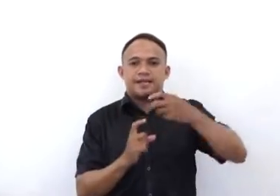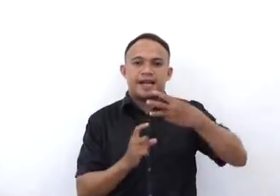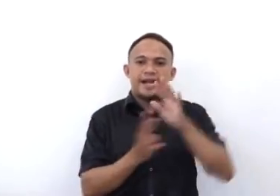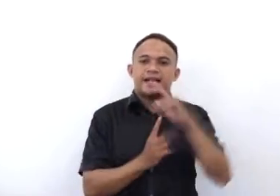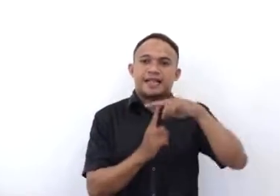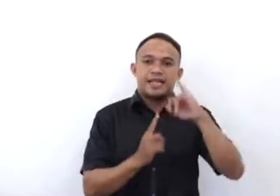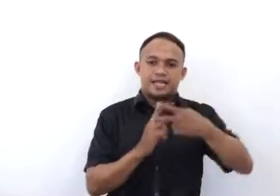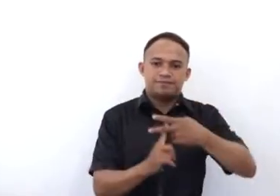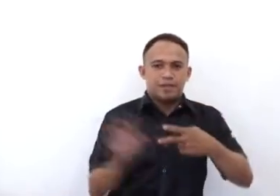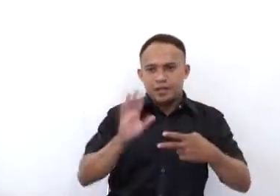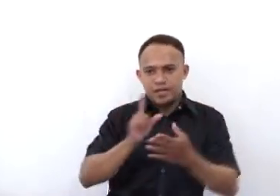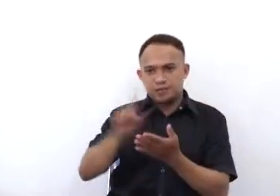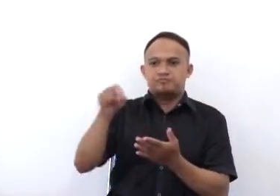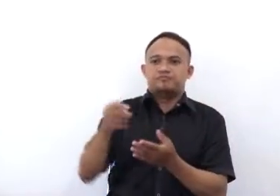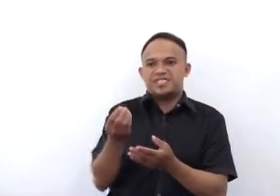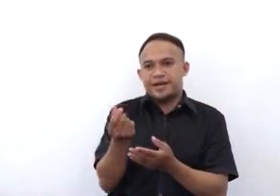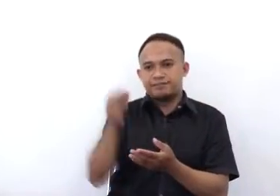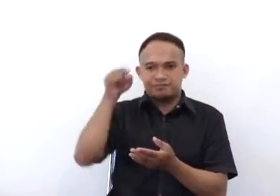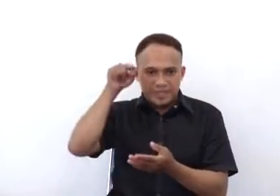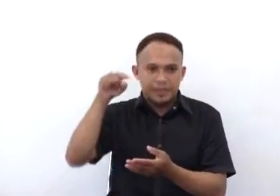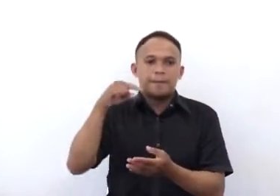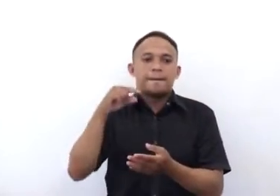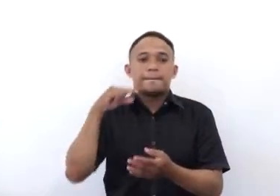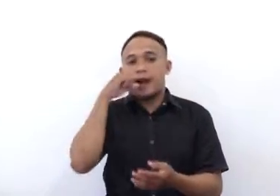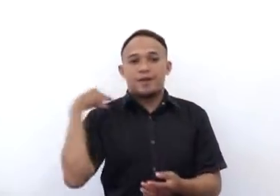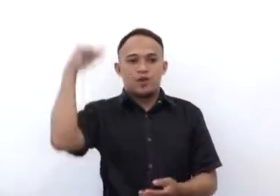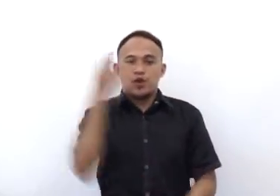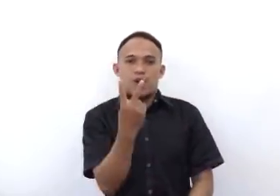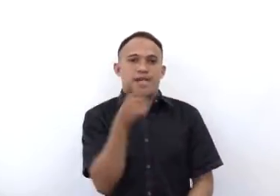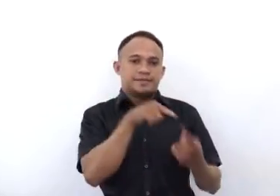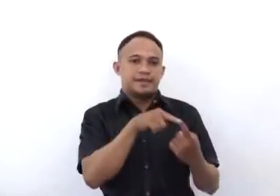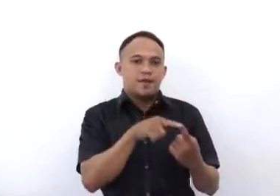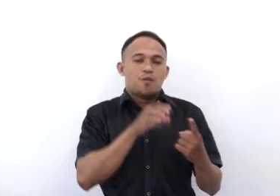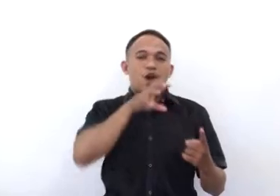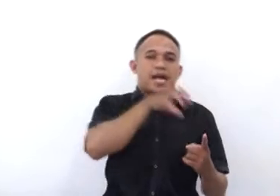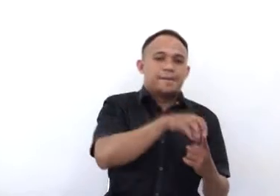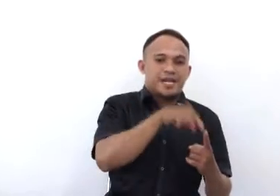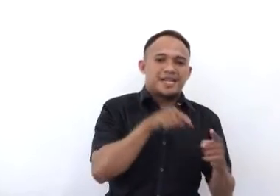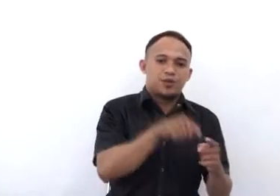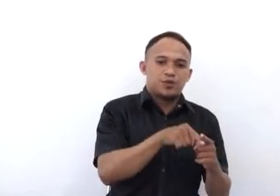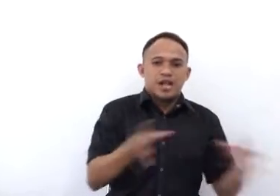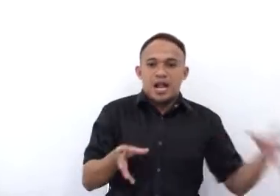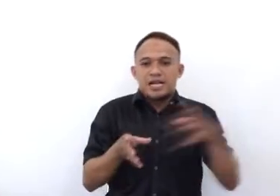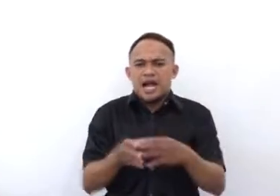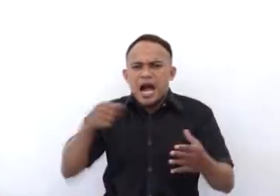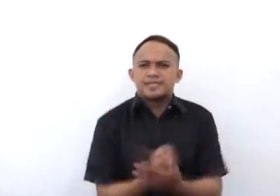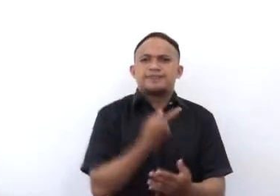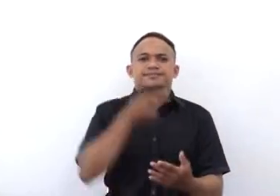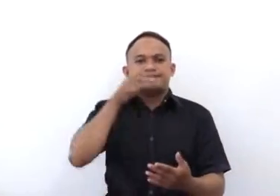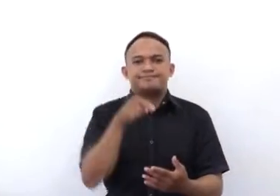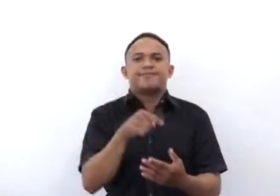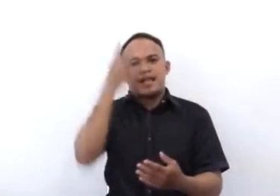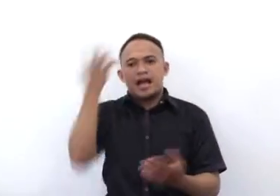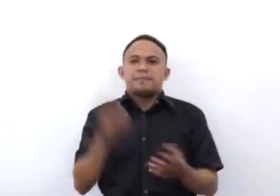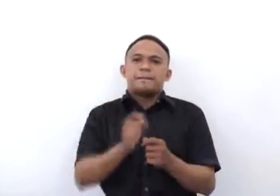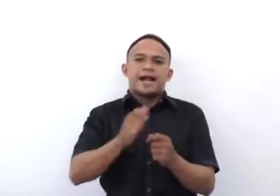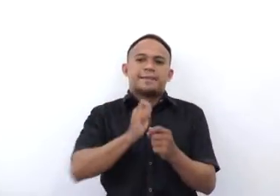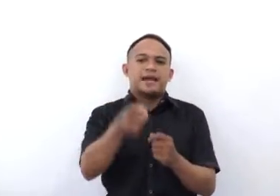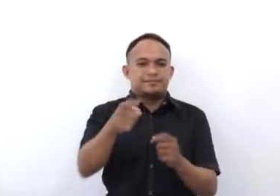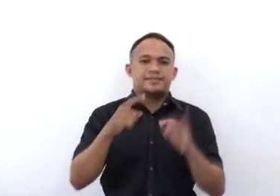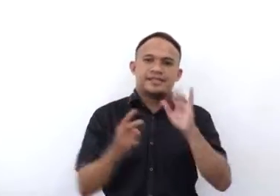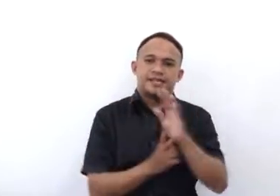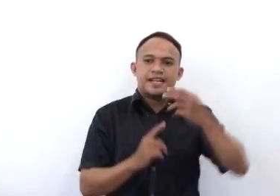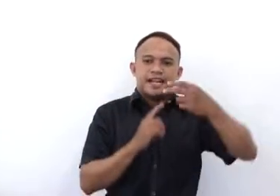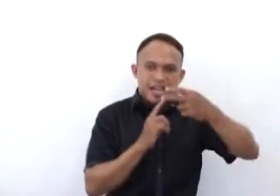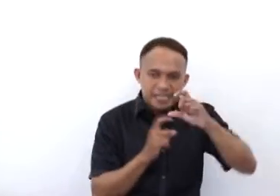periode itu mengaku kesal karena pembayaran insentif nakes saat ini menjadi atensi Presiden Jokowi. Pemda di